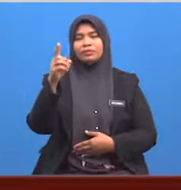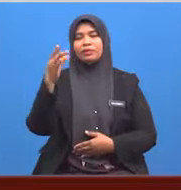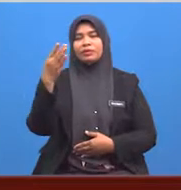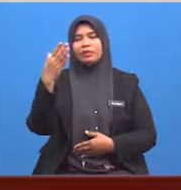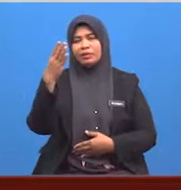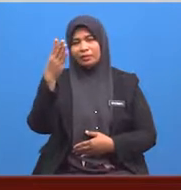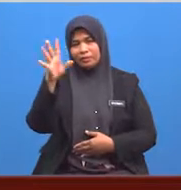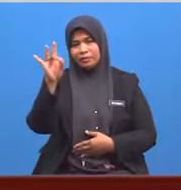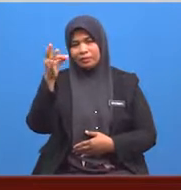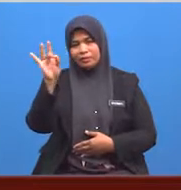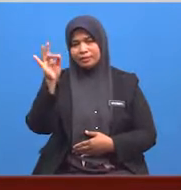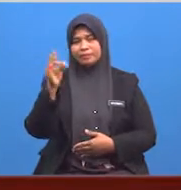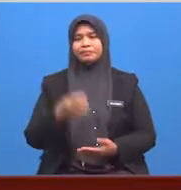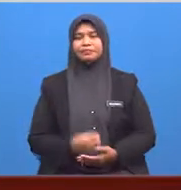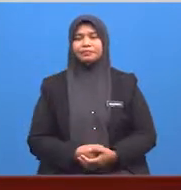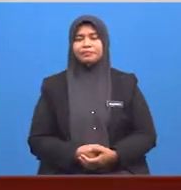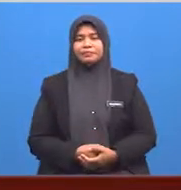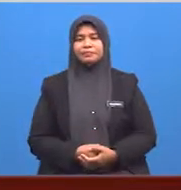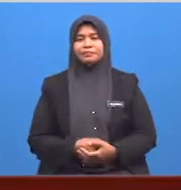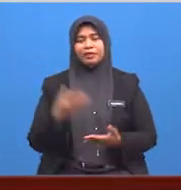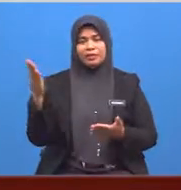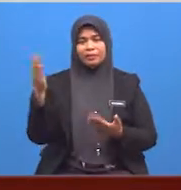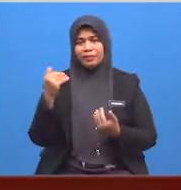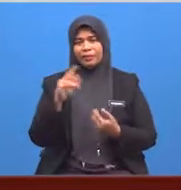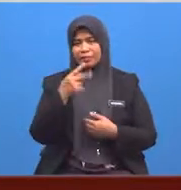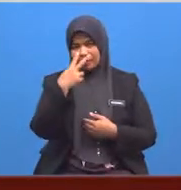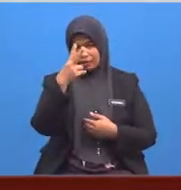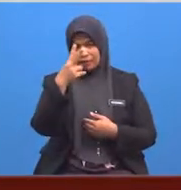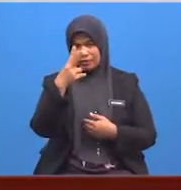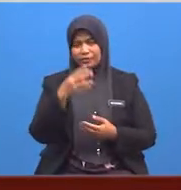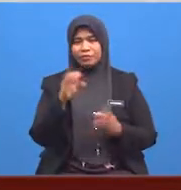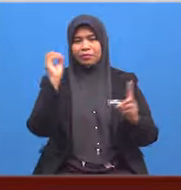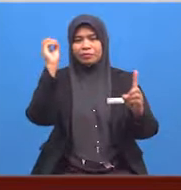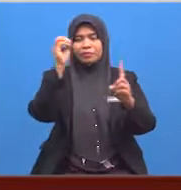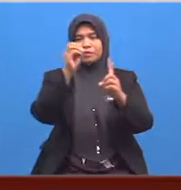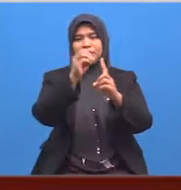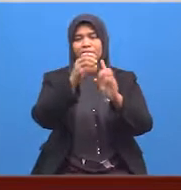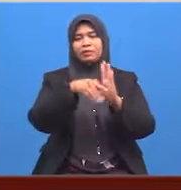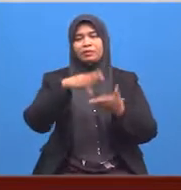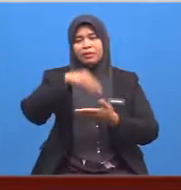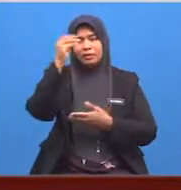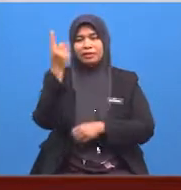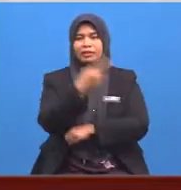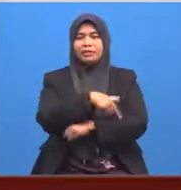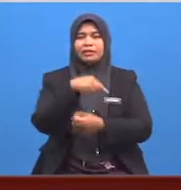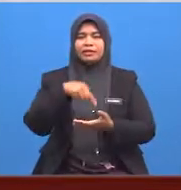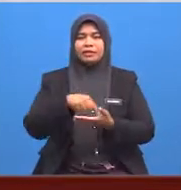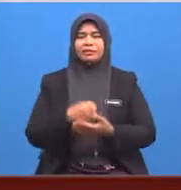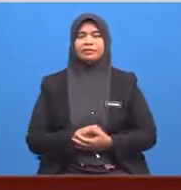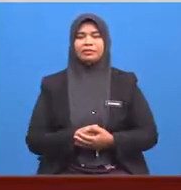Ya baiklah Chung kita lihat dahulu objektif pembelajaran hari ini